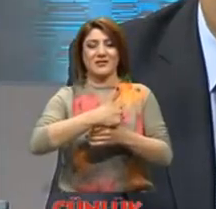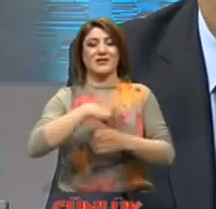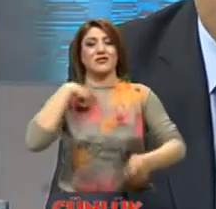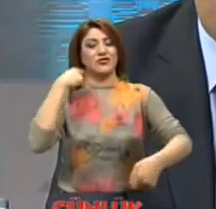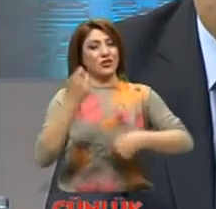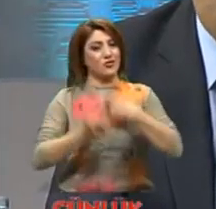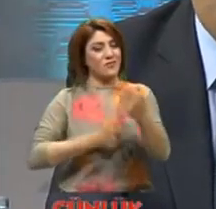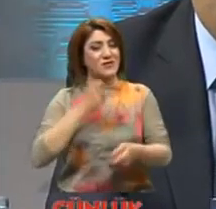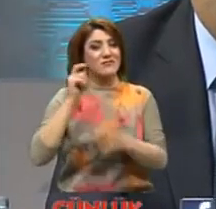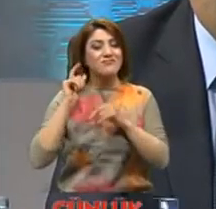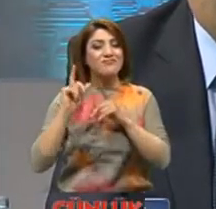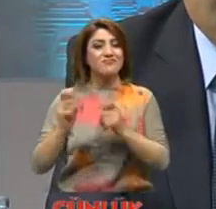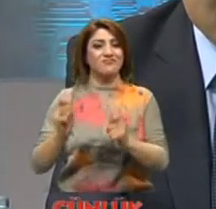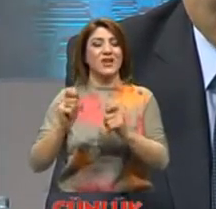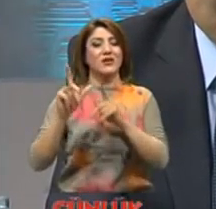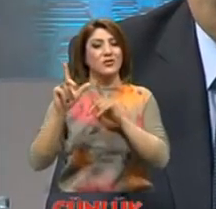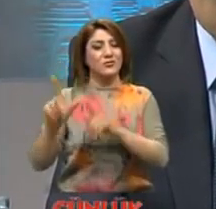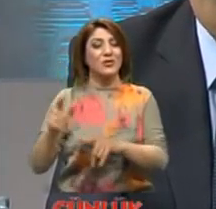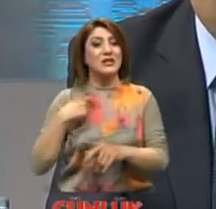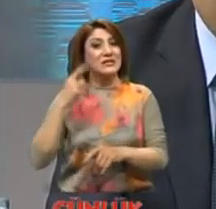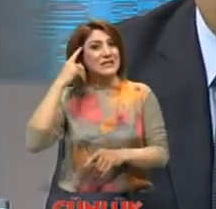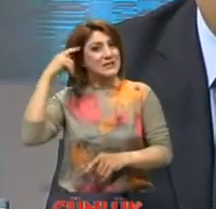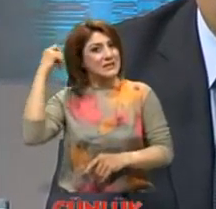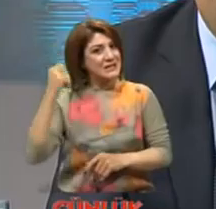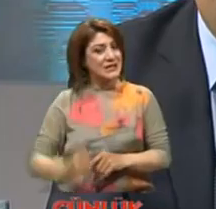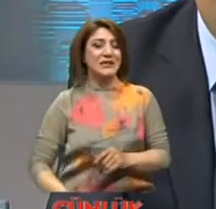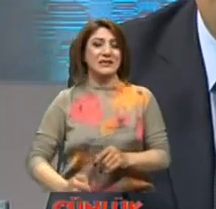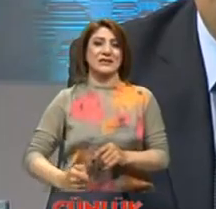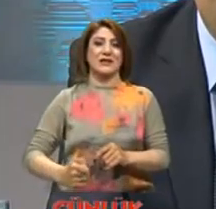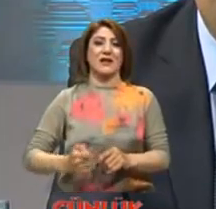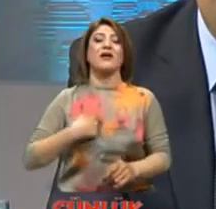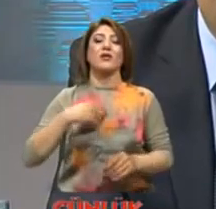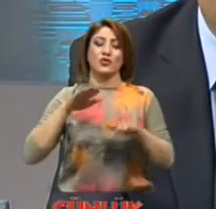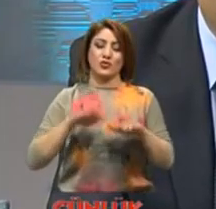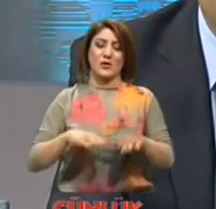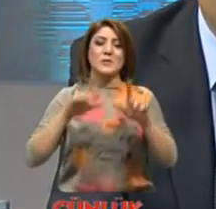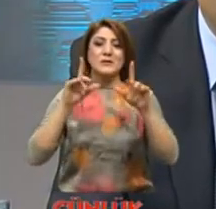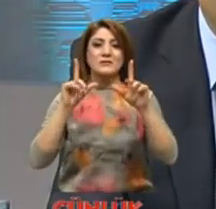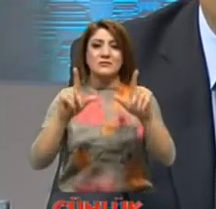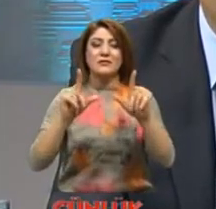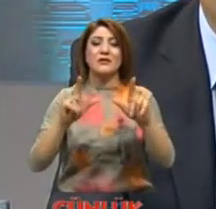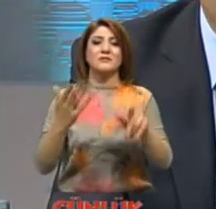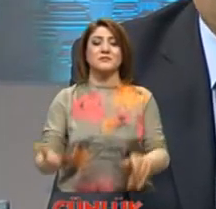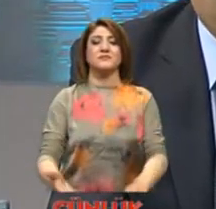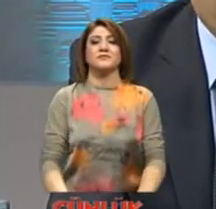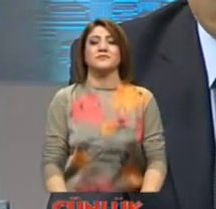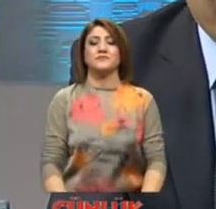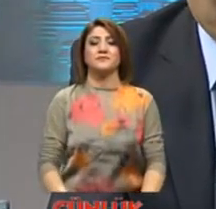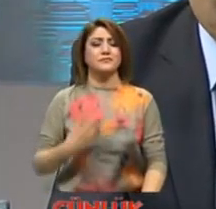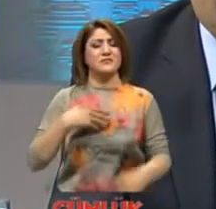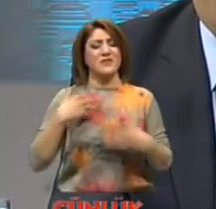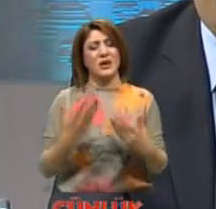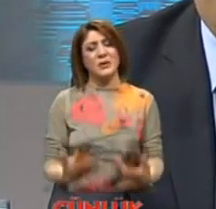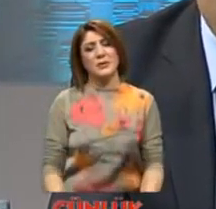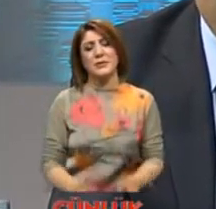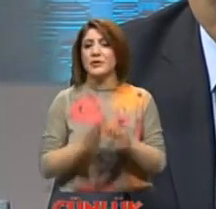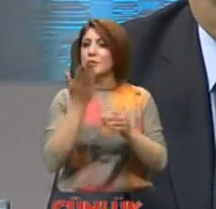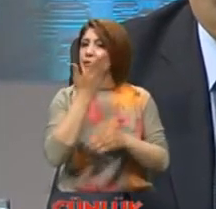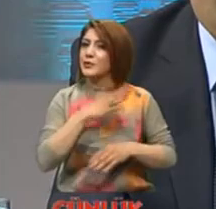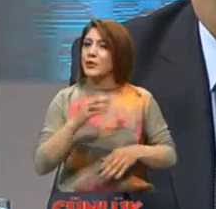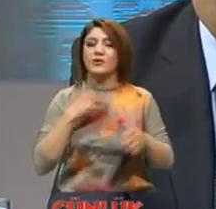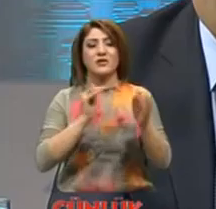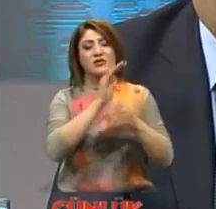gerekiyor. Üzerinde durmamız gerekiyor. Üzerinde durmamız İnatla, gerekiyor ki. Israrla durmamız gerekiyor. Yani efendim yenilmek veya pes etmek yok dememiz lazım. Çünkü